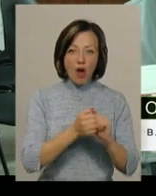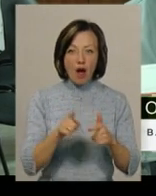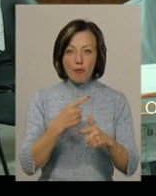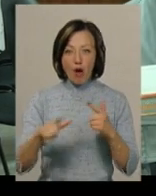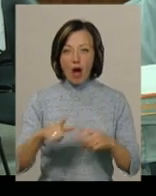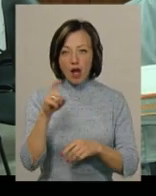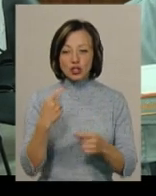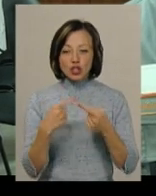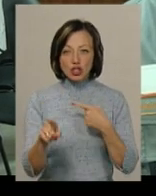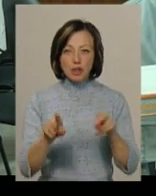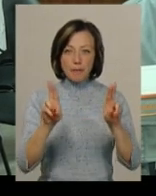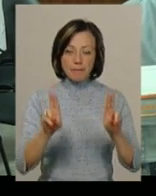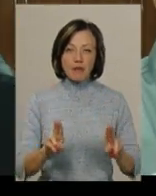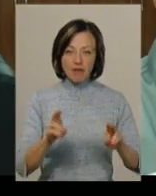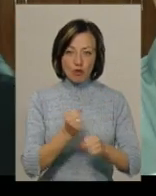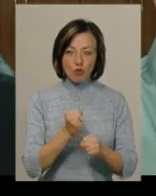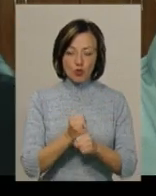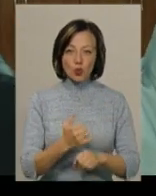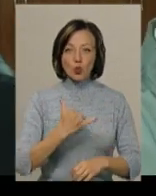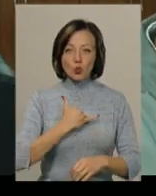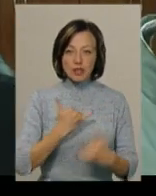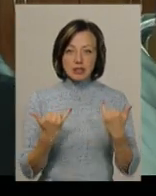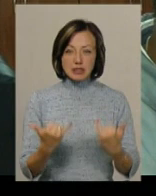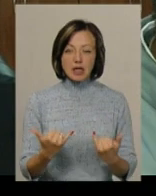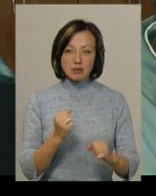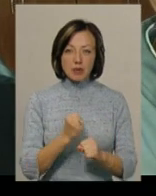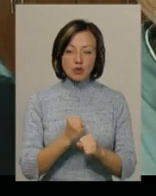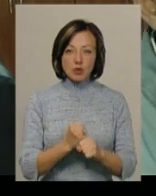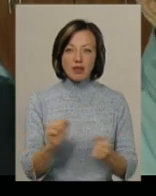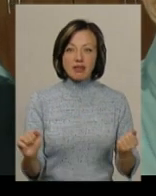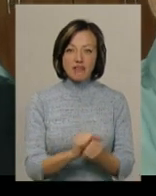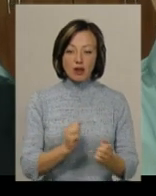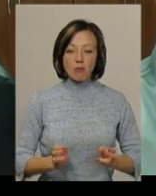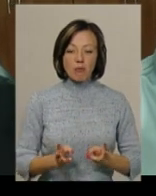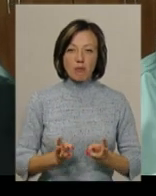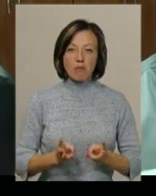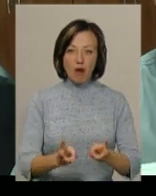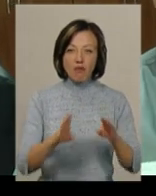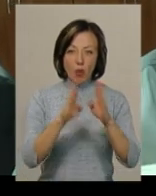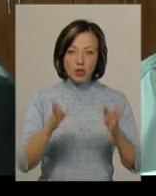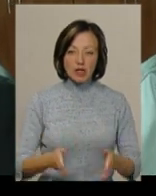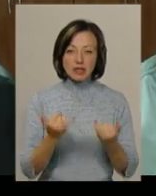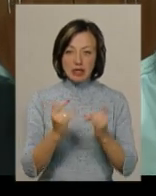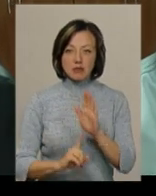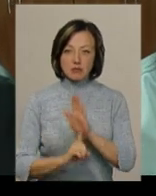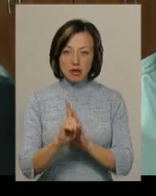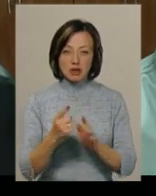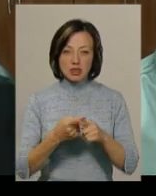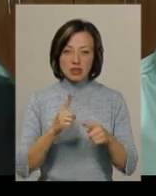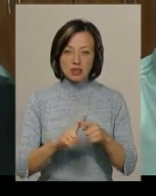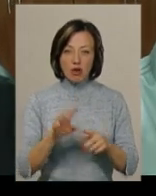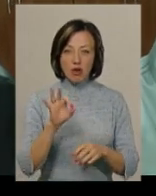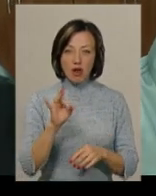Там зовсім другий принцип роботи. У нас вже зараз працює твердопаливний котел і зараз буде запускатися ОРСІ.